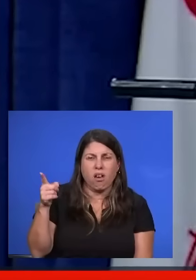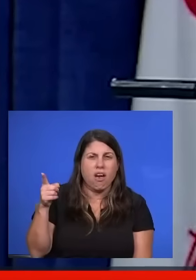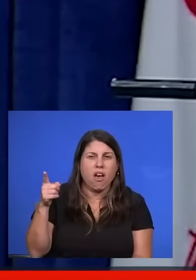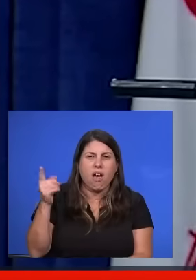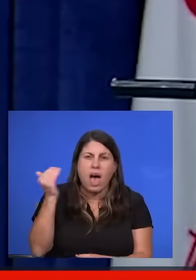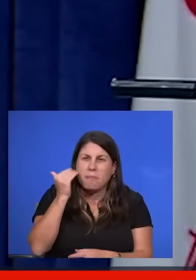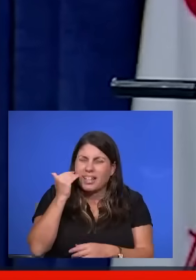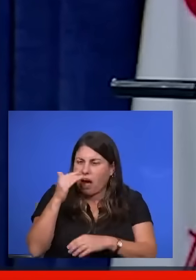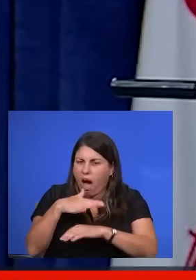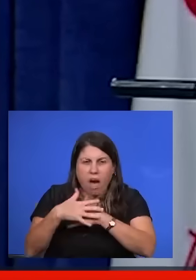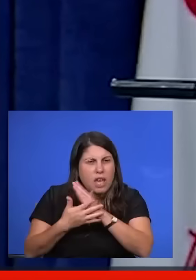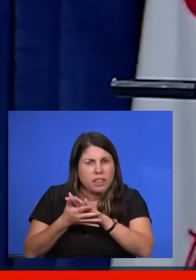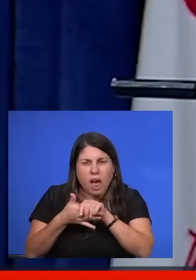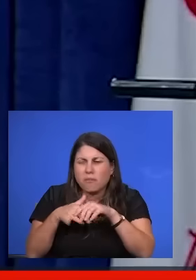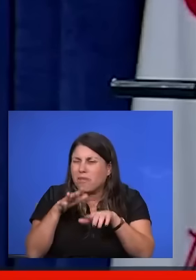آمریکا تا